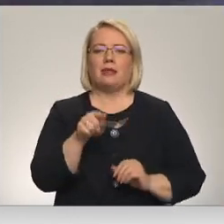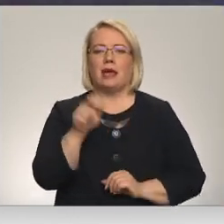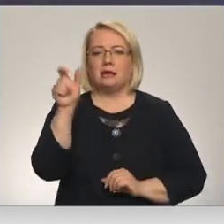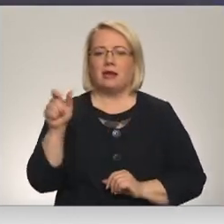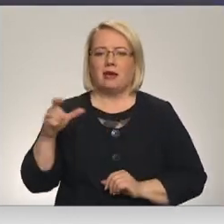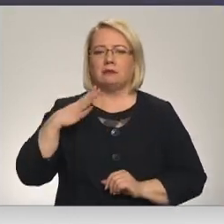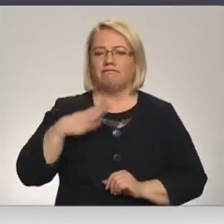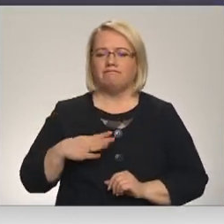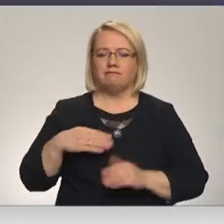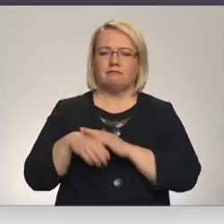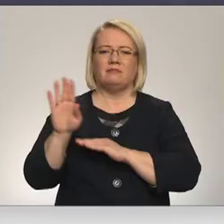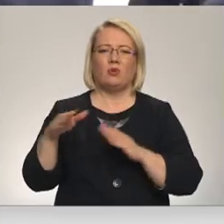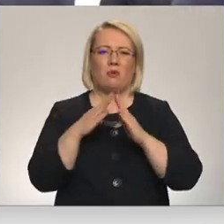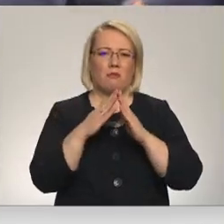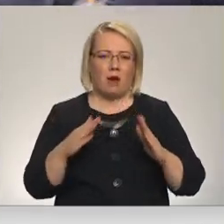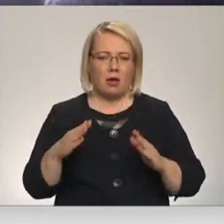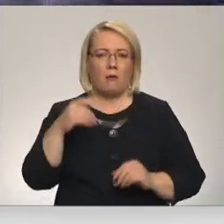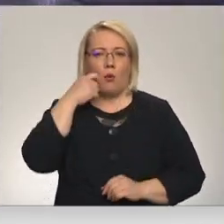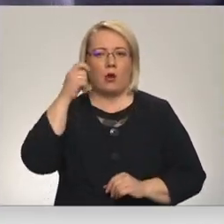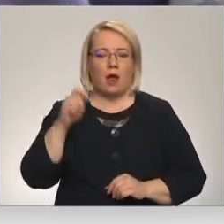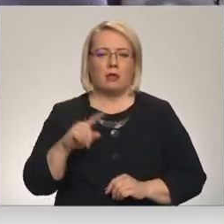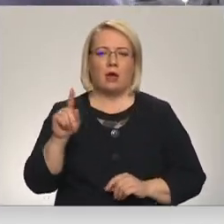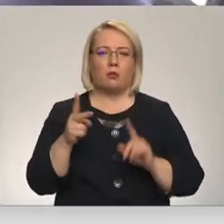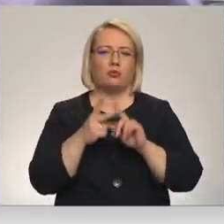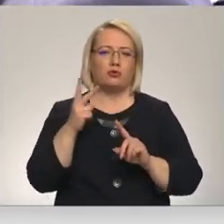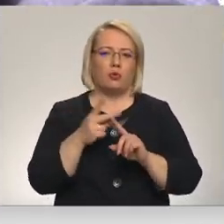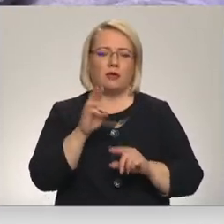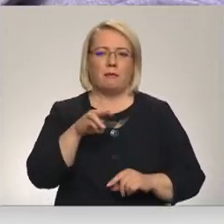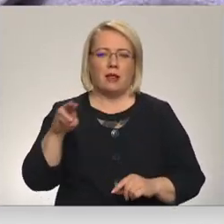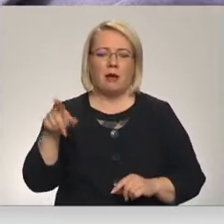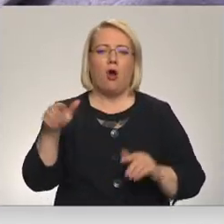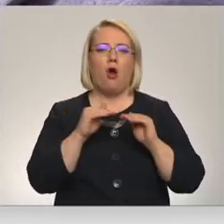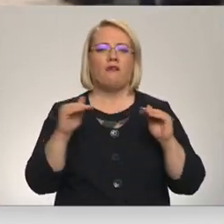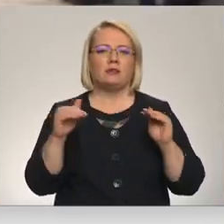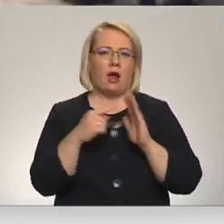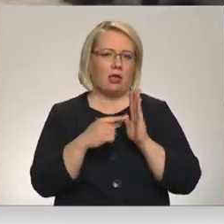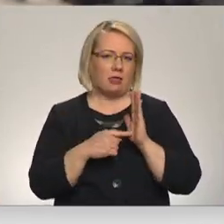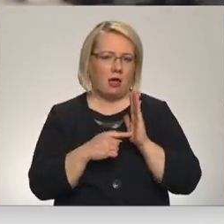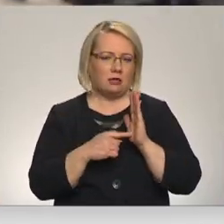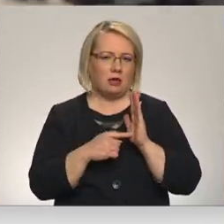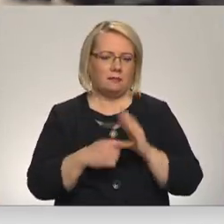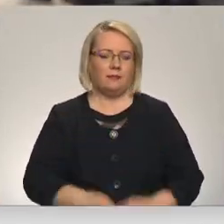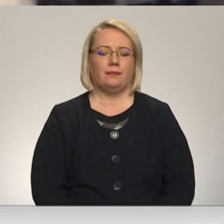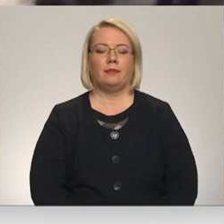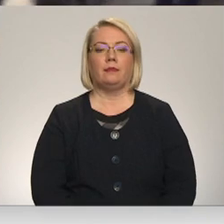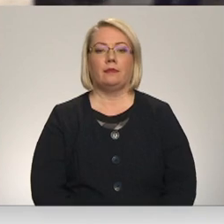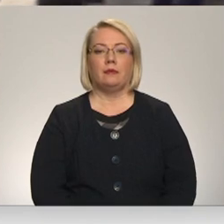pamest savas mājas, Ukrainā ir 1,5 miljonus, tas pēc oficiālajiem datiem.